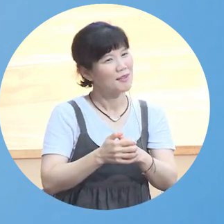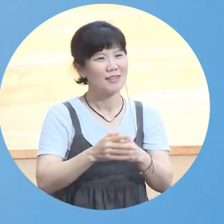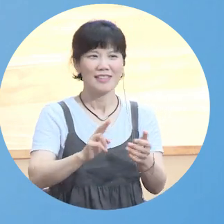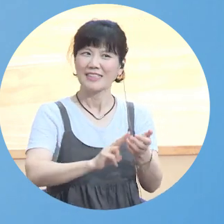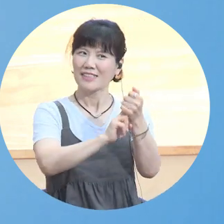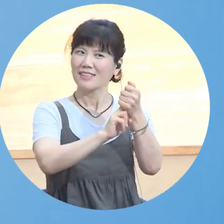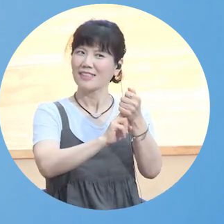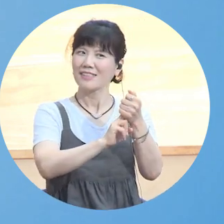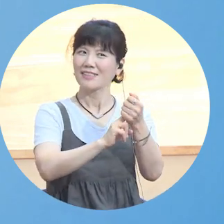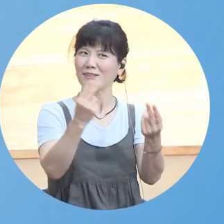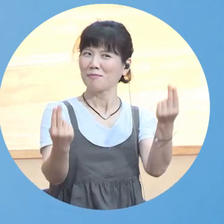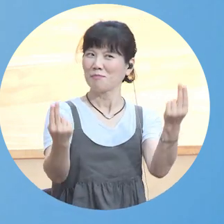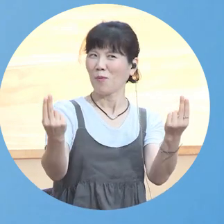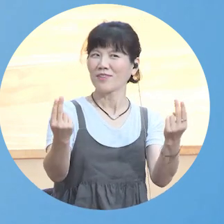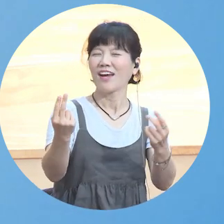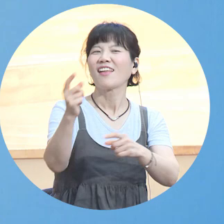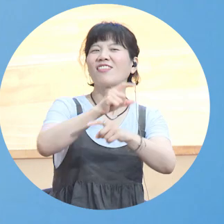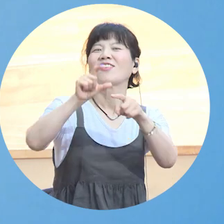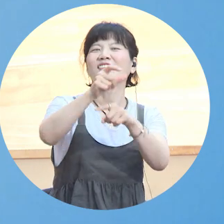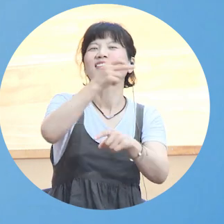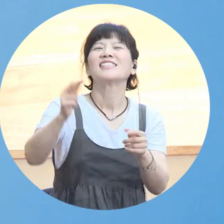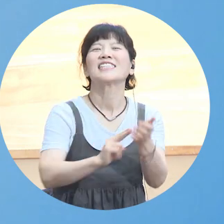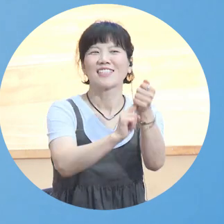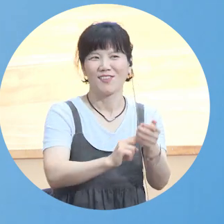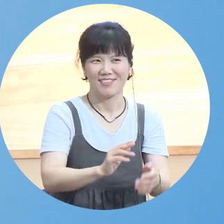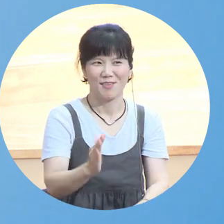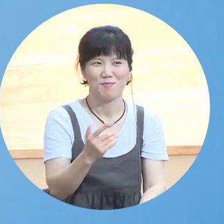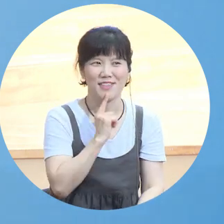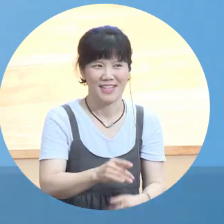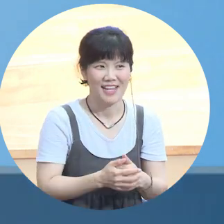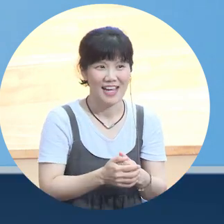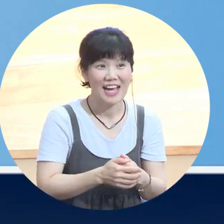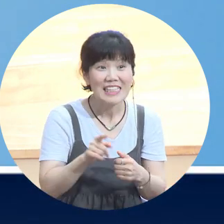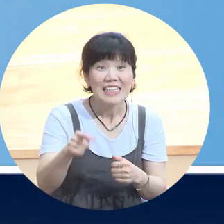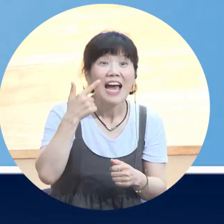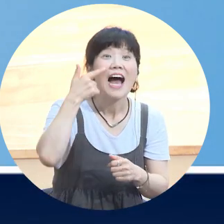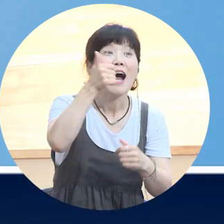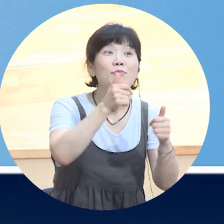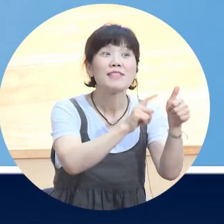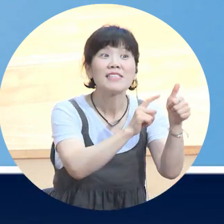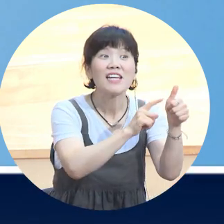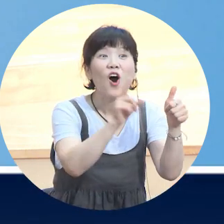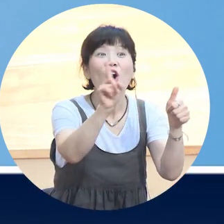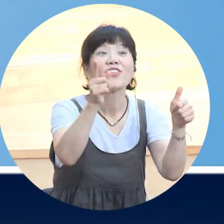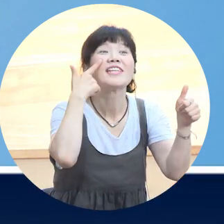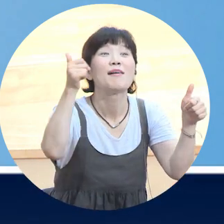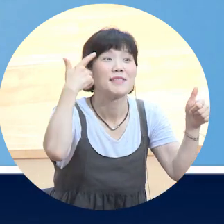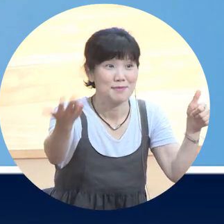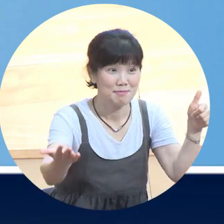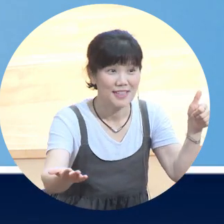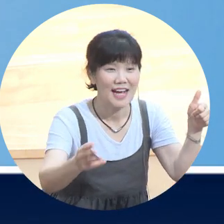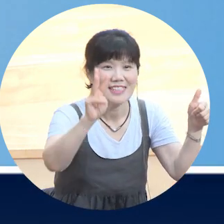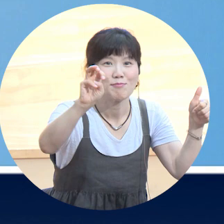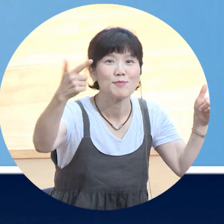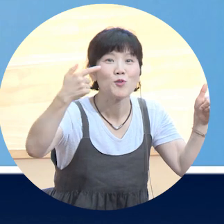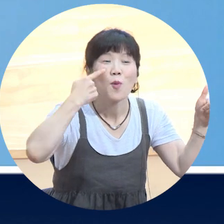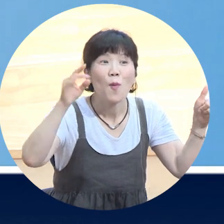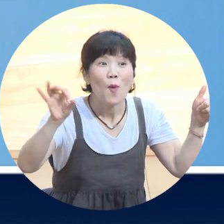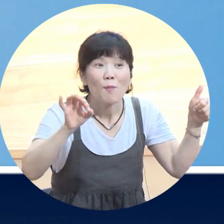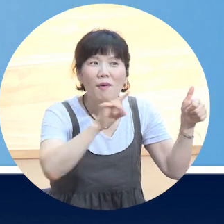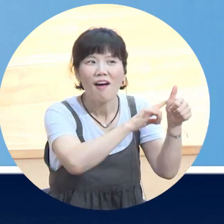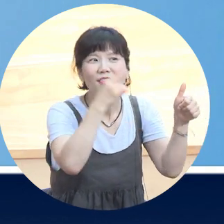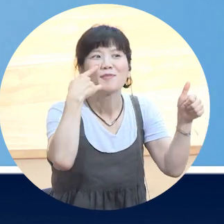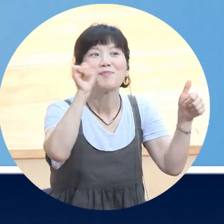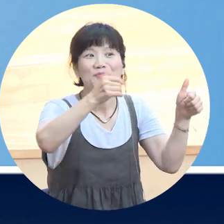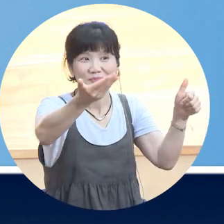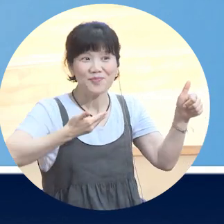기적 잉 거죠 더운 단어를 보면 e 아버지 어떤 아버지는 가 보십시다 4 16절에 보면 우리에게 힌트를 저요 왕의 신하가